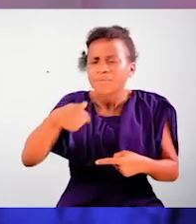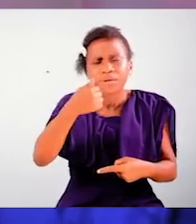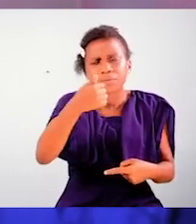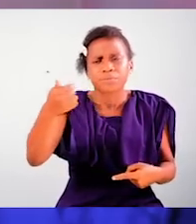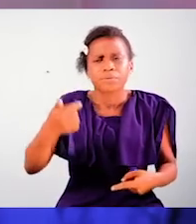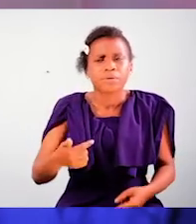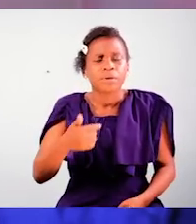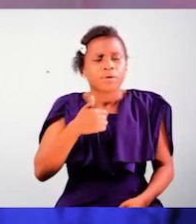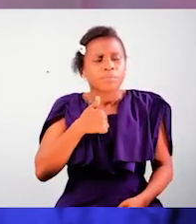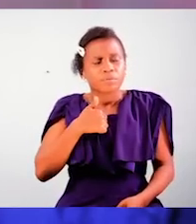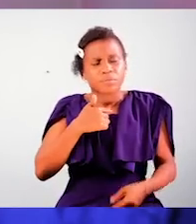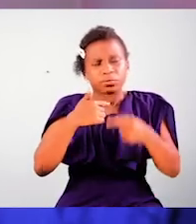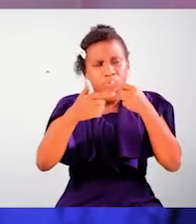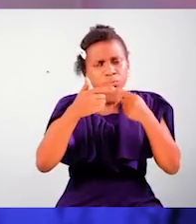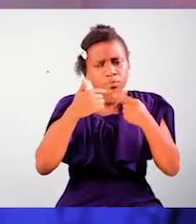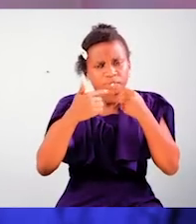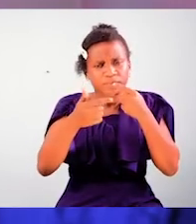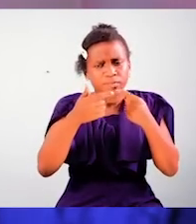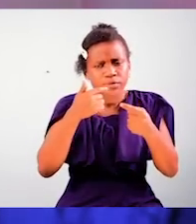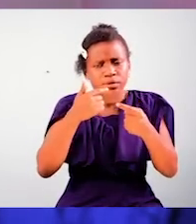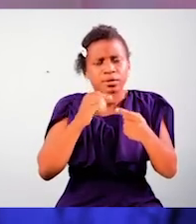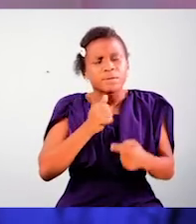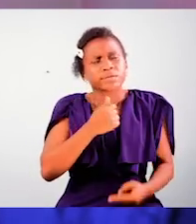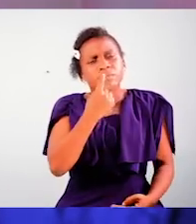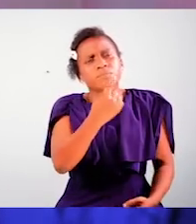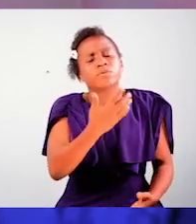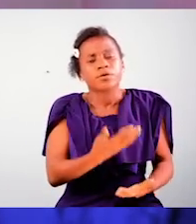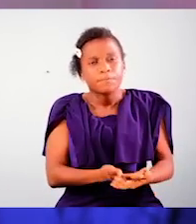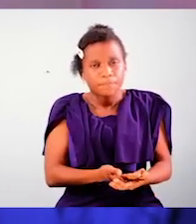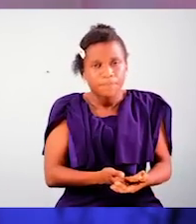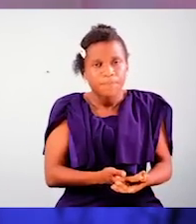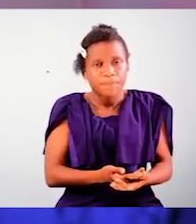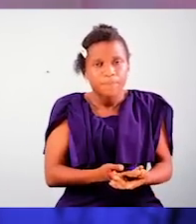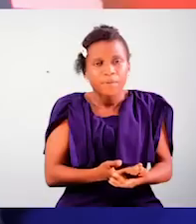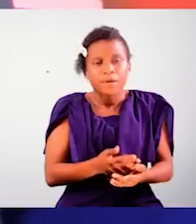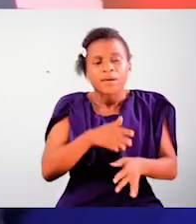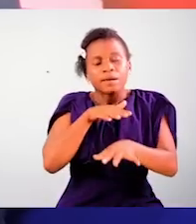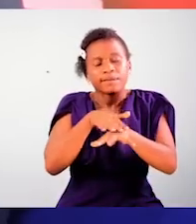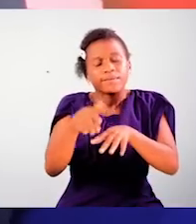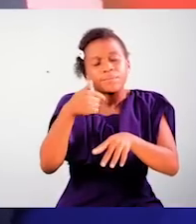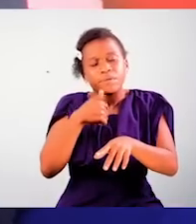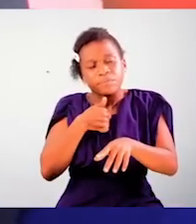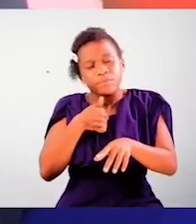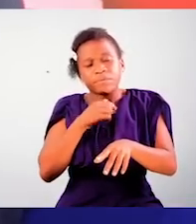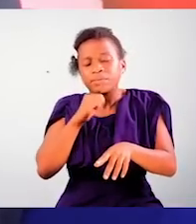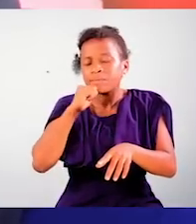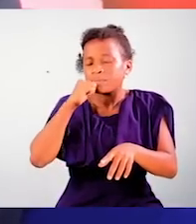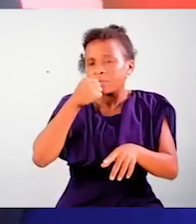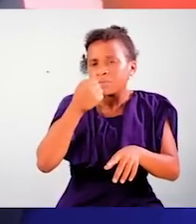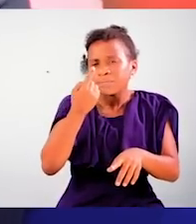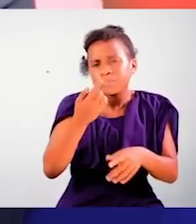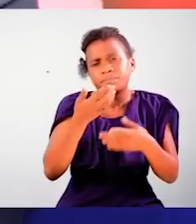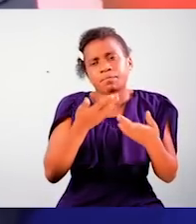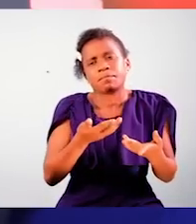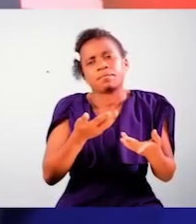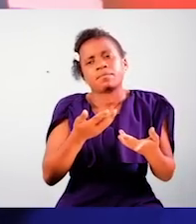mmoja. Akaniambia nikueleze siri moja ya mwanangu. Nikasema ndiyo mzee. Ni mzee sana. Amekuwa mtu mkubwa sana katika nchi.